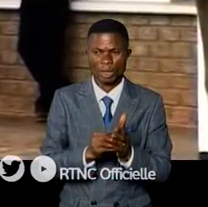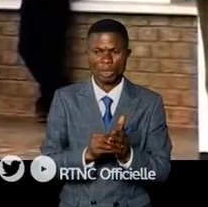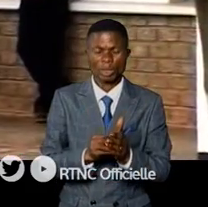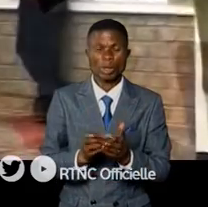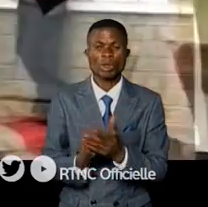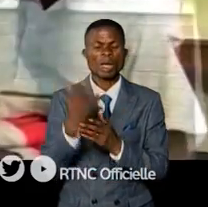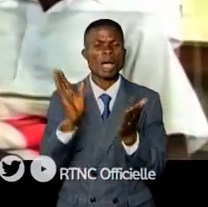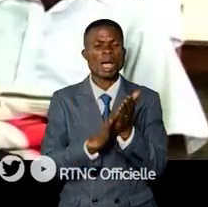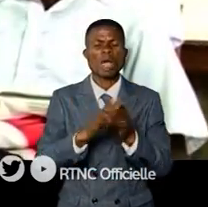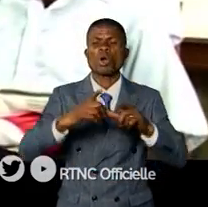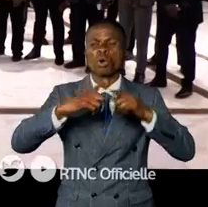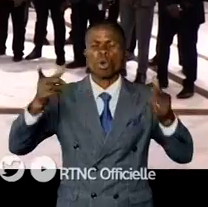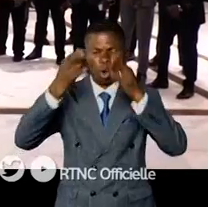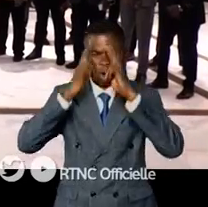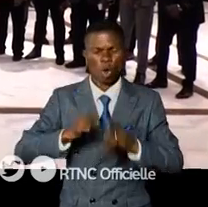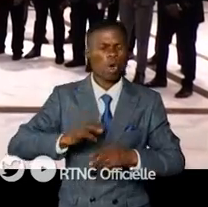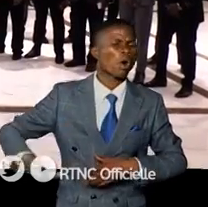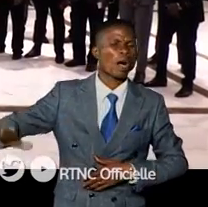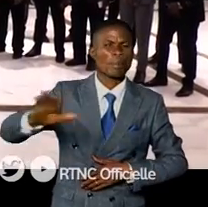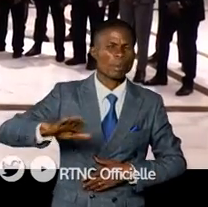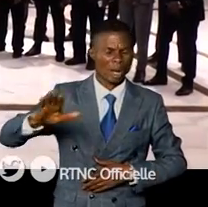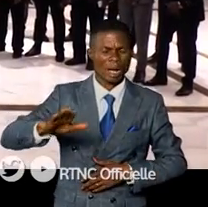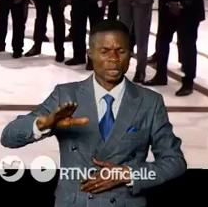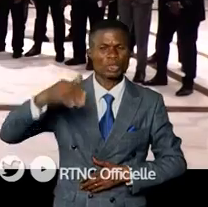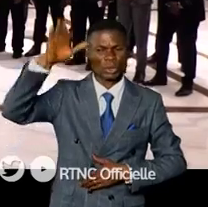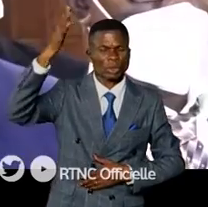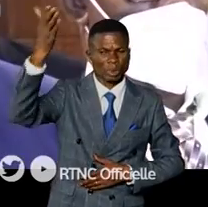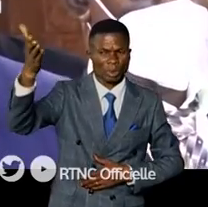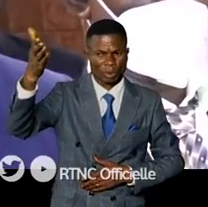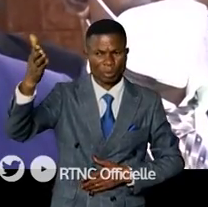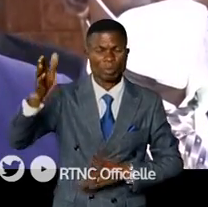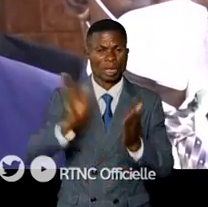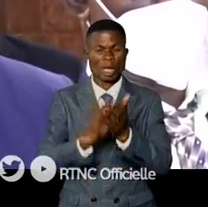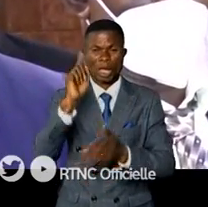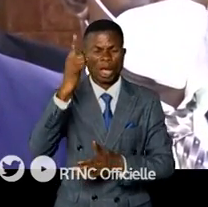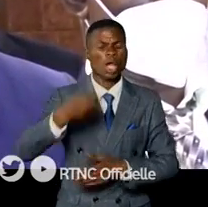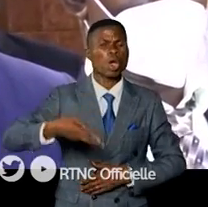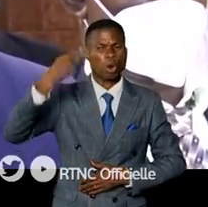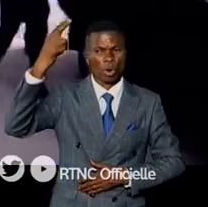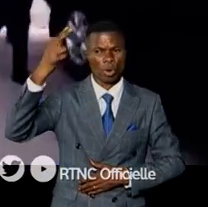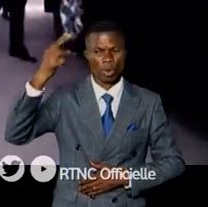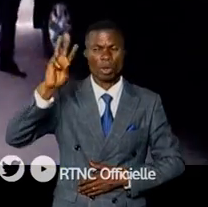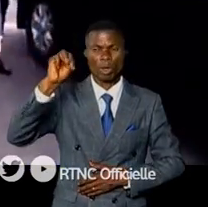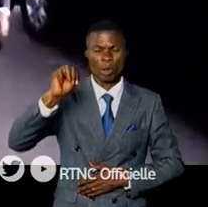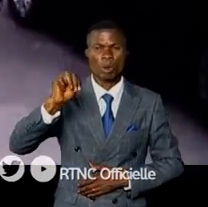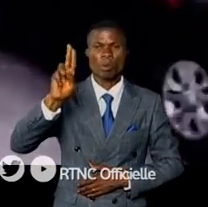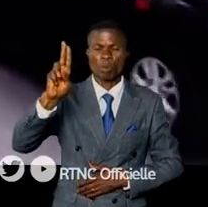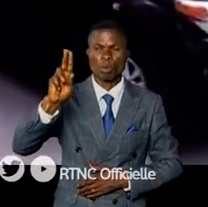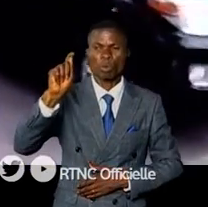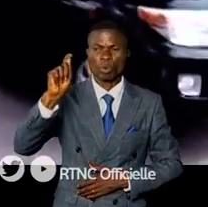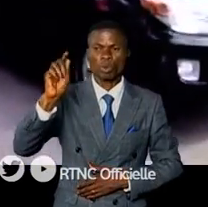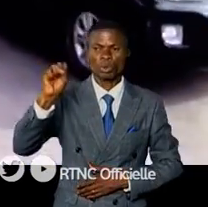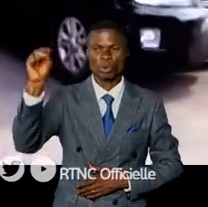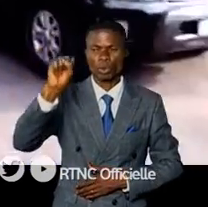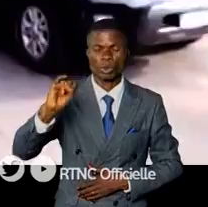grandes écoles dont la renommée a dépassé les frontières nationales. Une de ces écoles célèbres, c'est Mutoshi. Cette école a accueilli